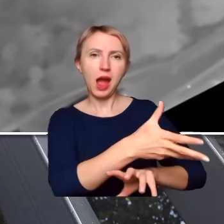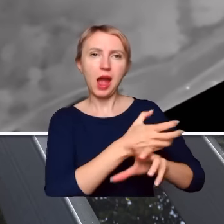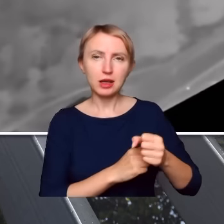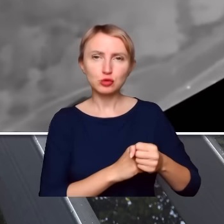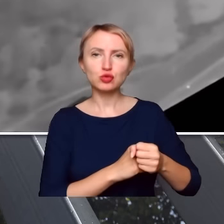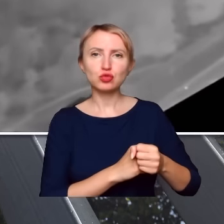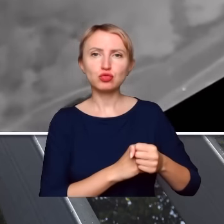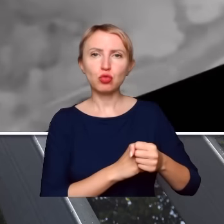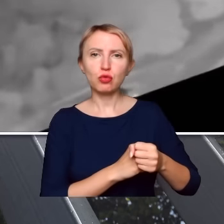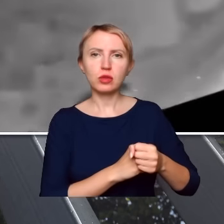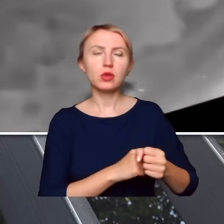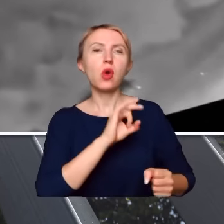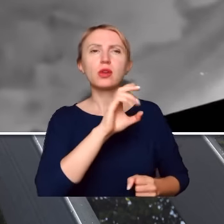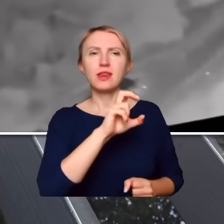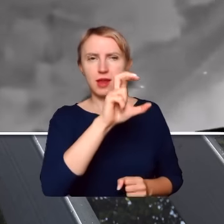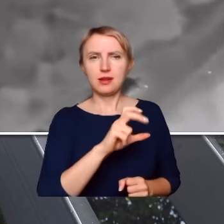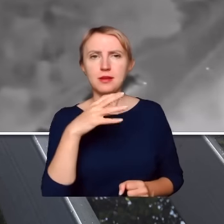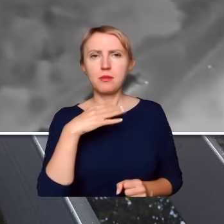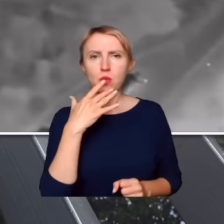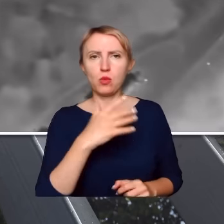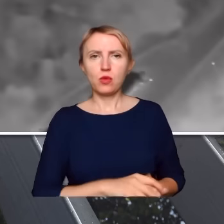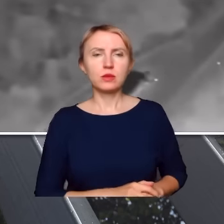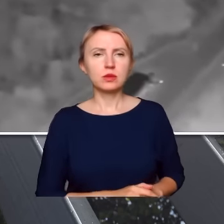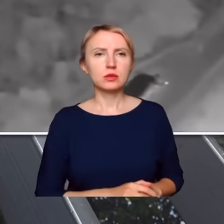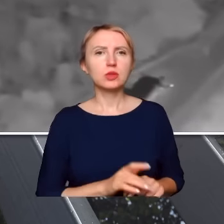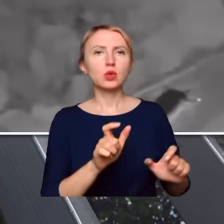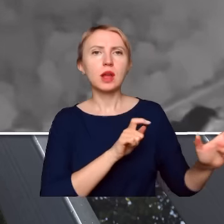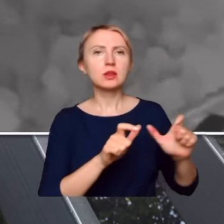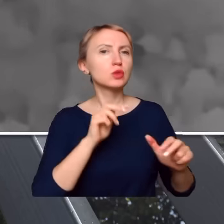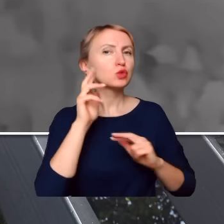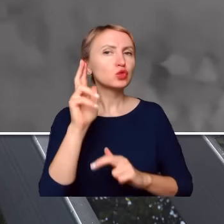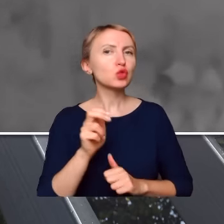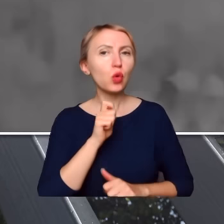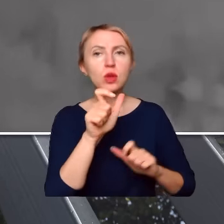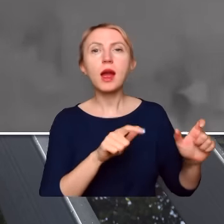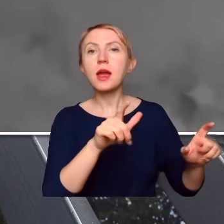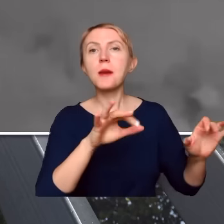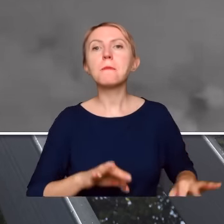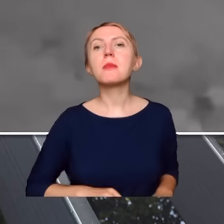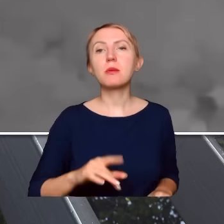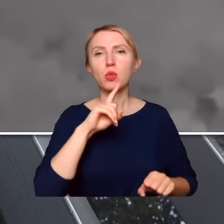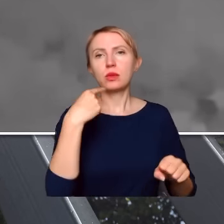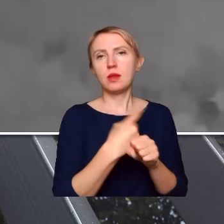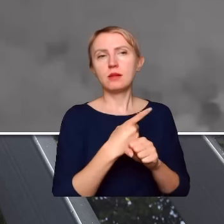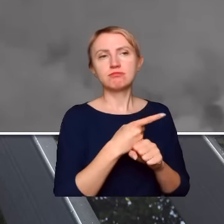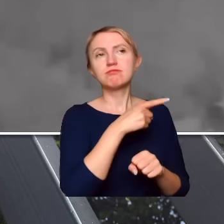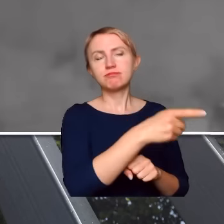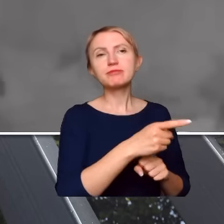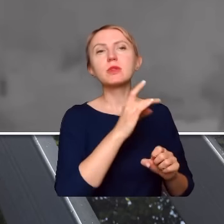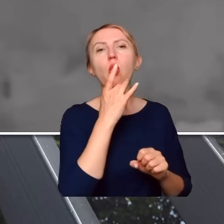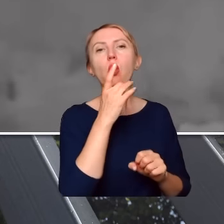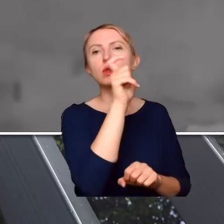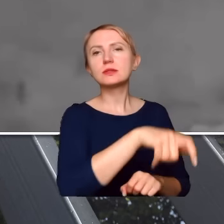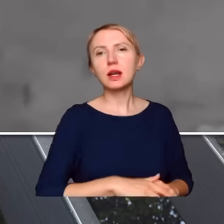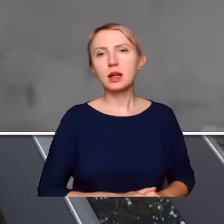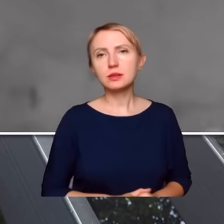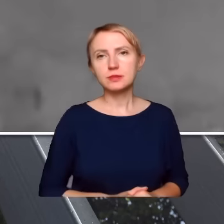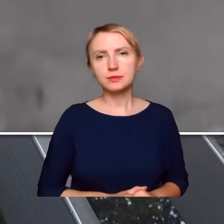podawał Roman Giertych, nadzorowanie tych żołnierzy i pan stał za postawieniem ich zarzutów. No, jest pan